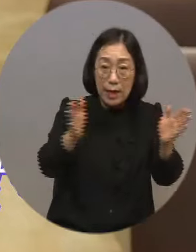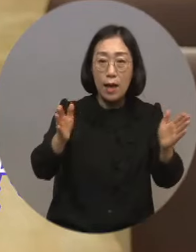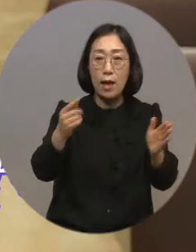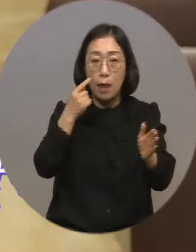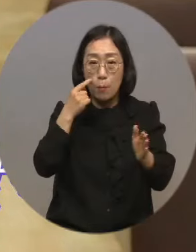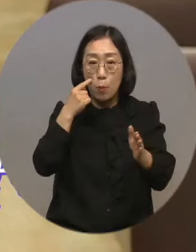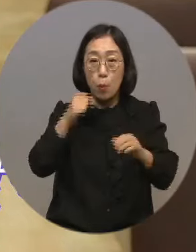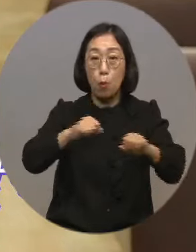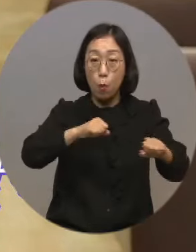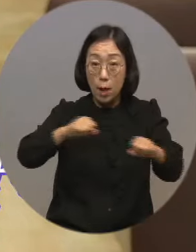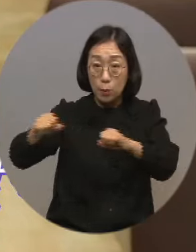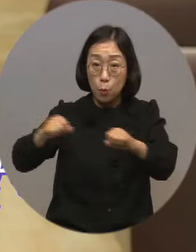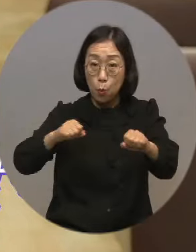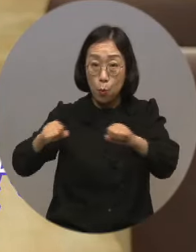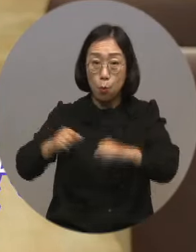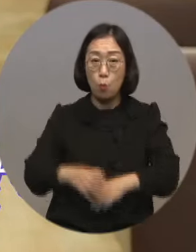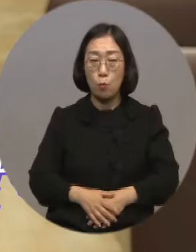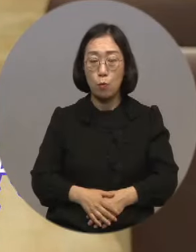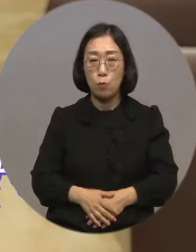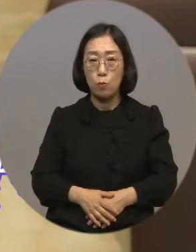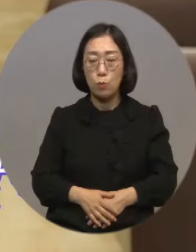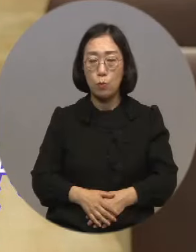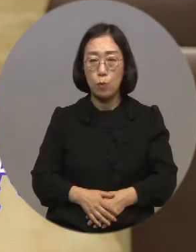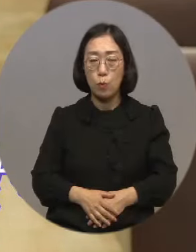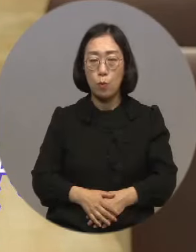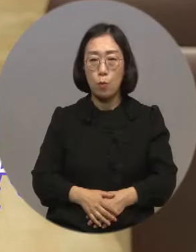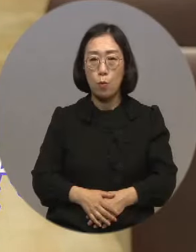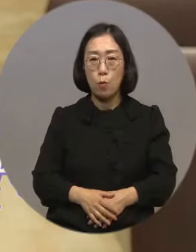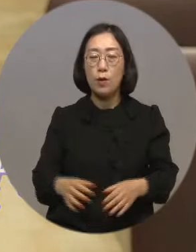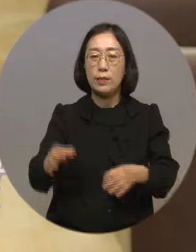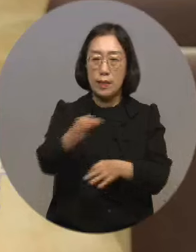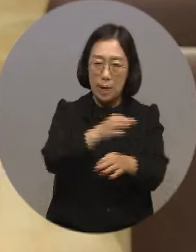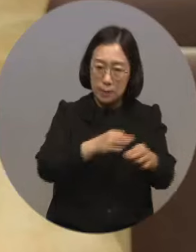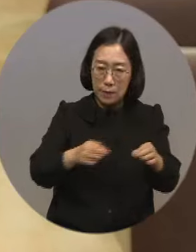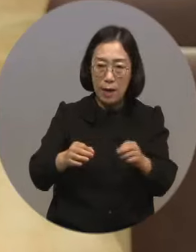전문 분야에서 사업도 하고 활동도 합니다.